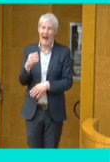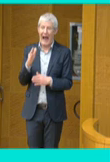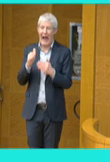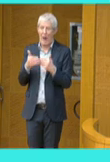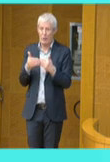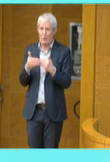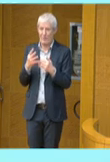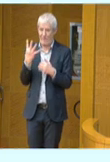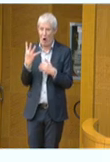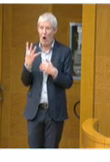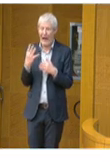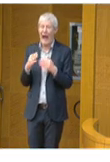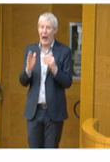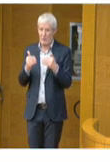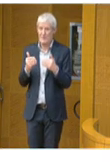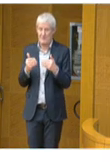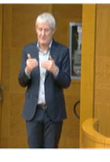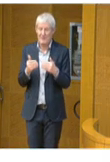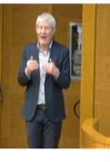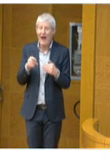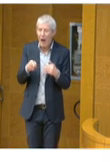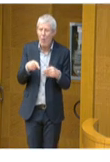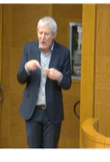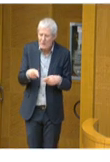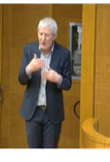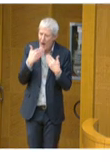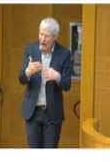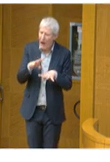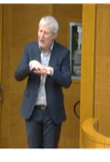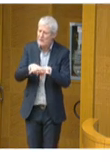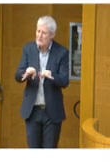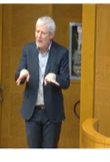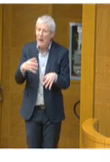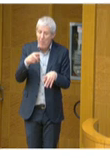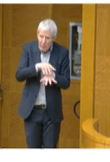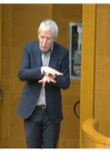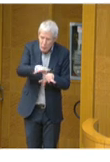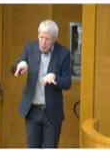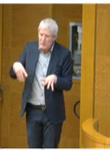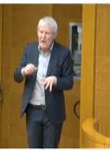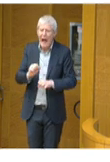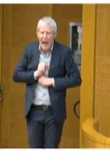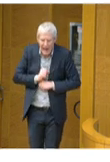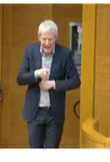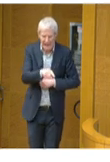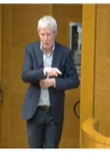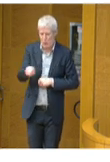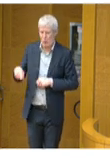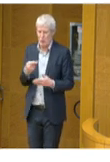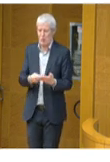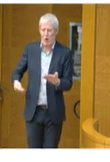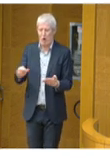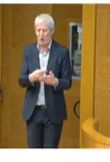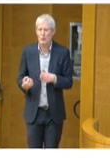mio istituto, che ha creduto proprio nella realizzazione e nel supporto di questo